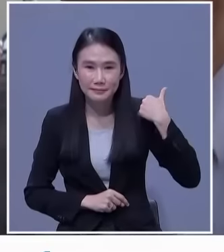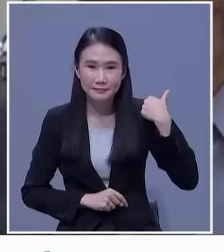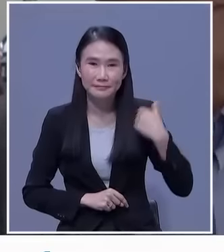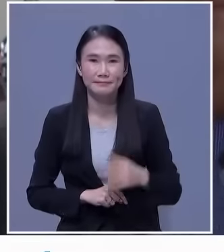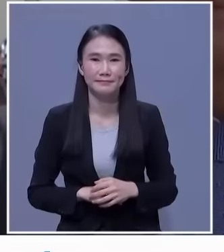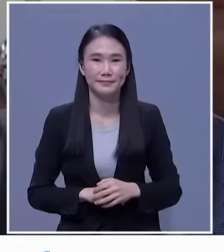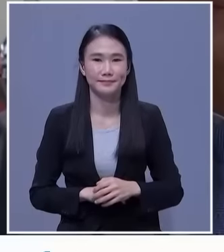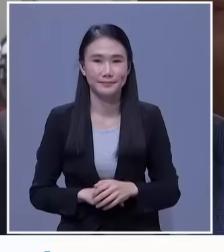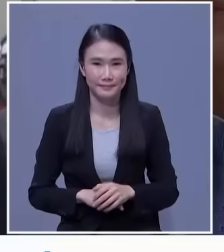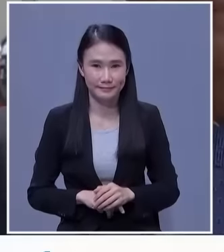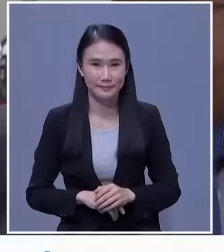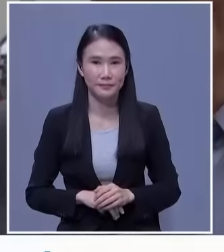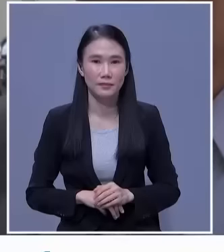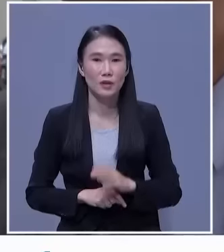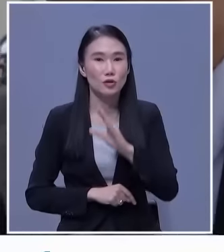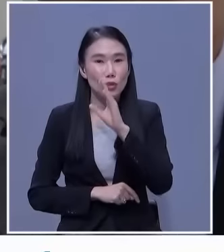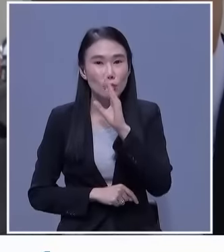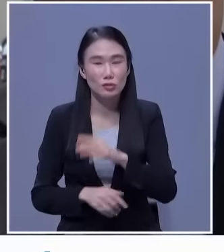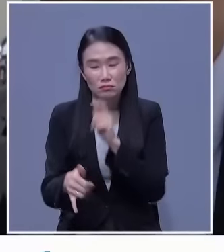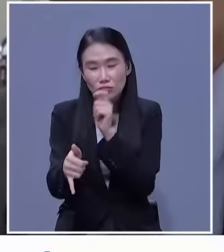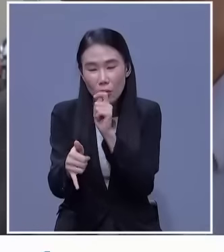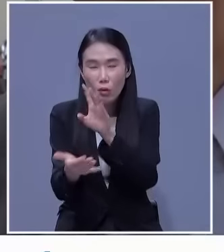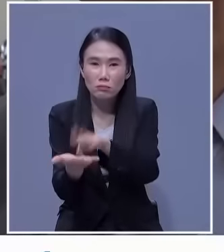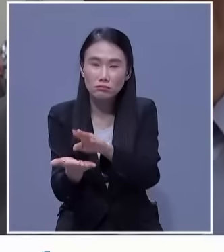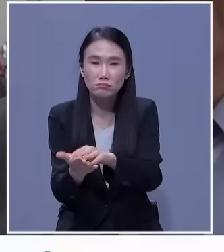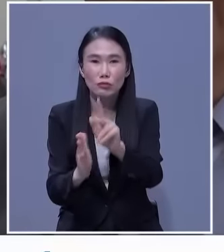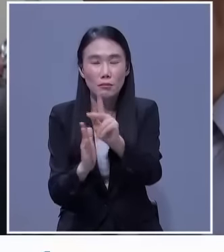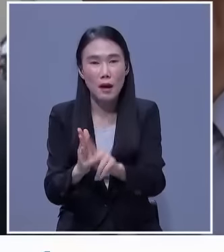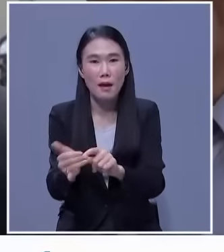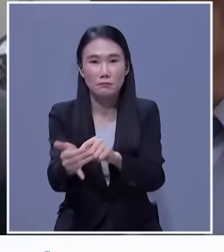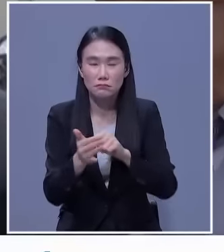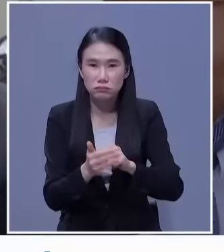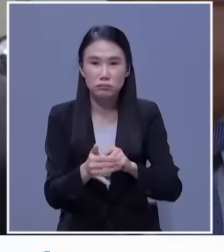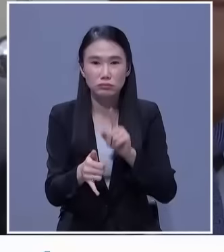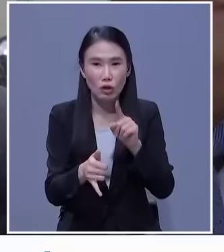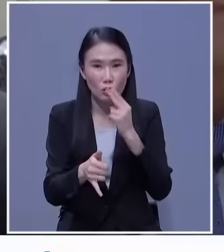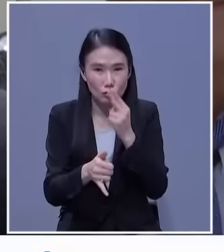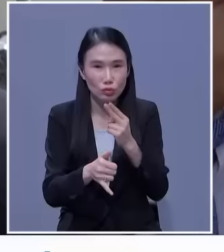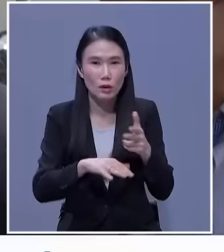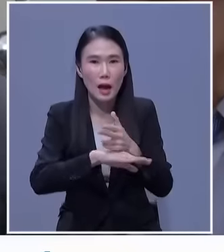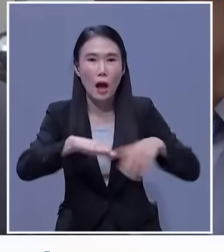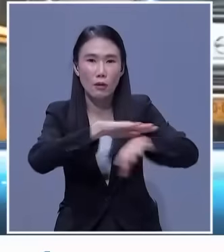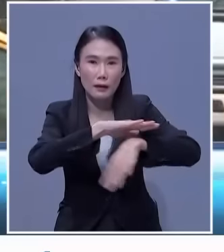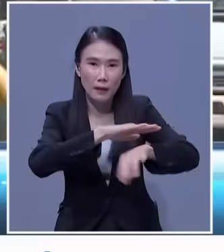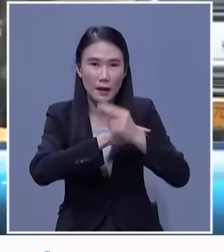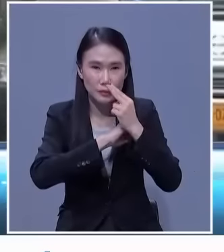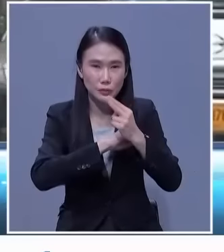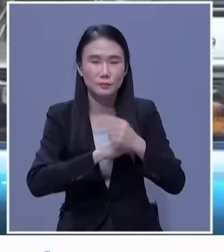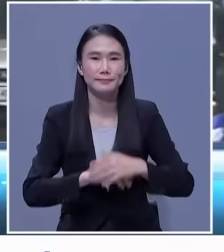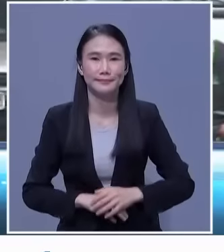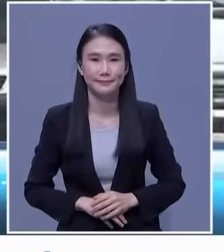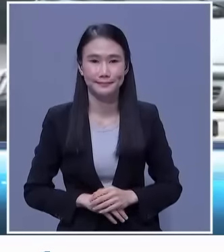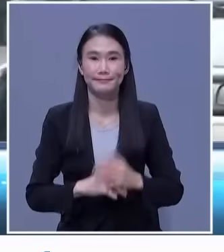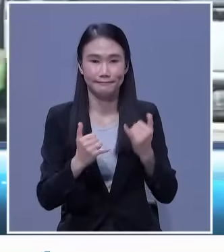เกิดจากการสอบสวนที่ไม่ชอบถ้าการสอบสวนที่ชอบนะต้องเอาเทปนะมาพิสูจน์ความจริง